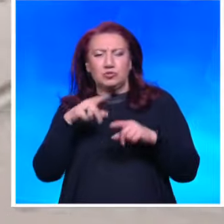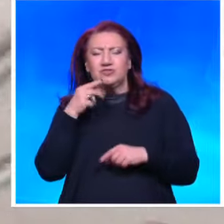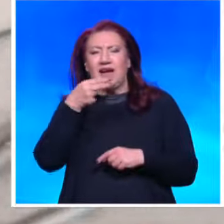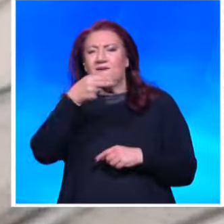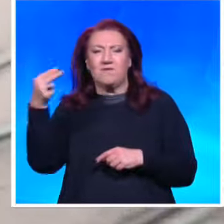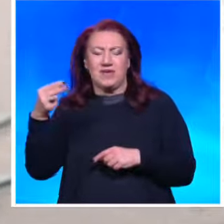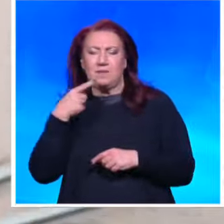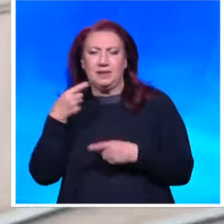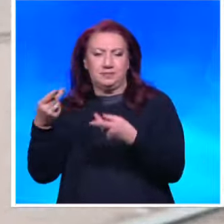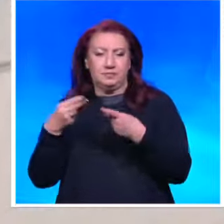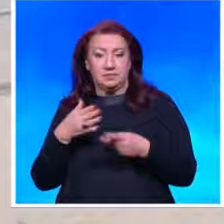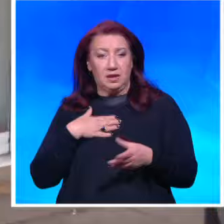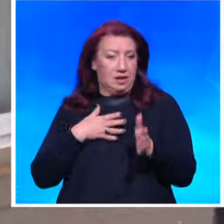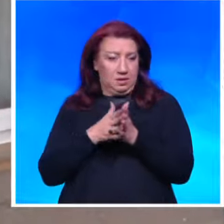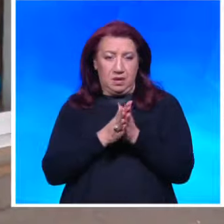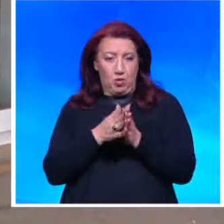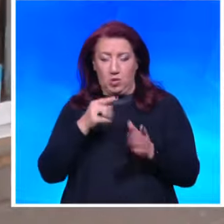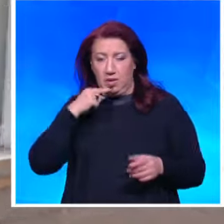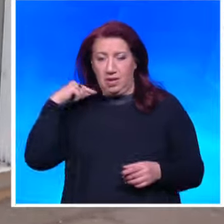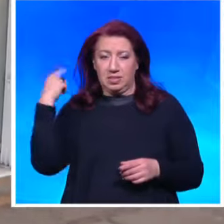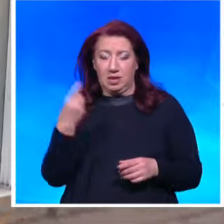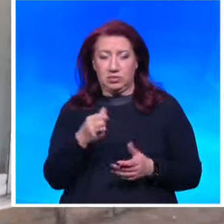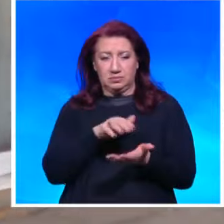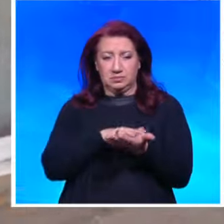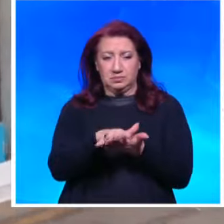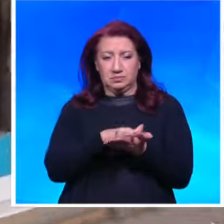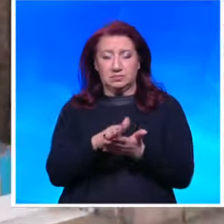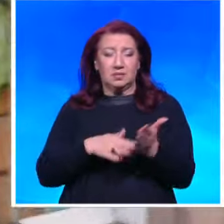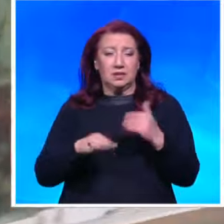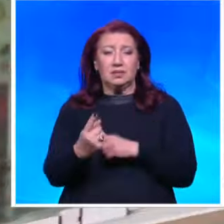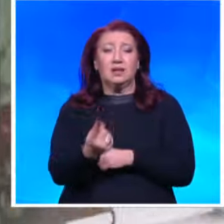доставки, има хора, които на година харчат над 1000 лева за пици.